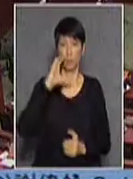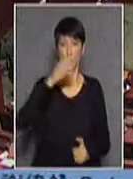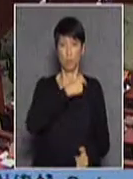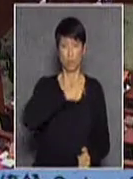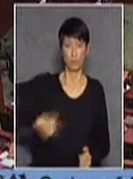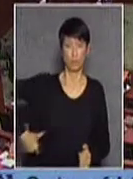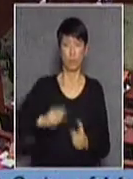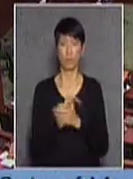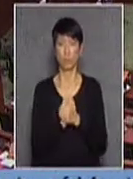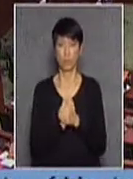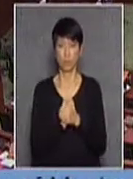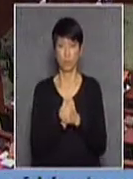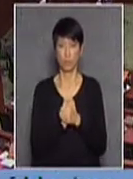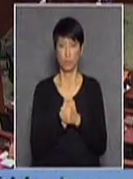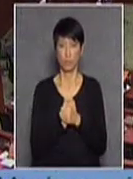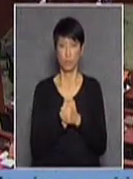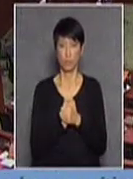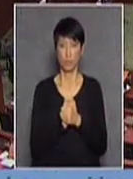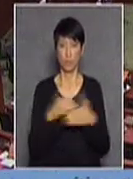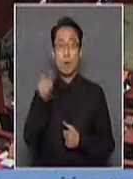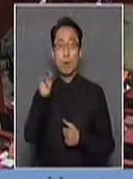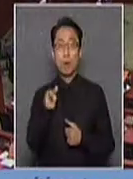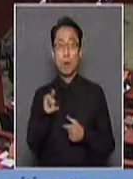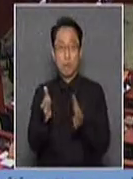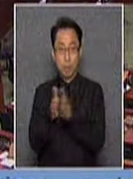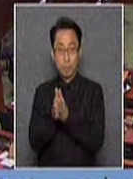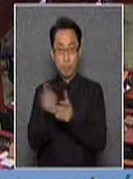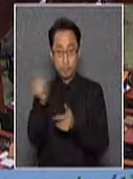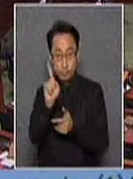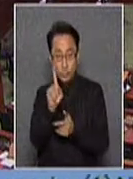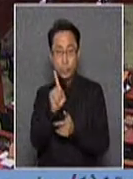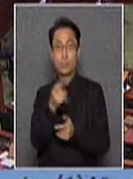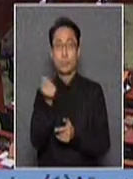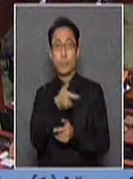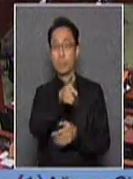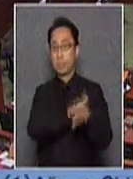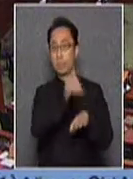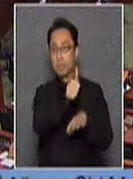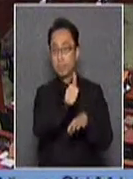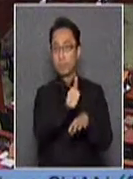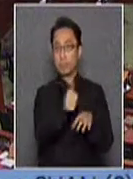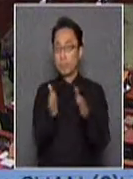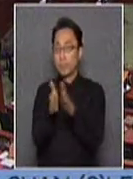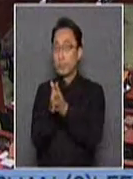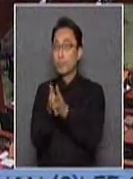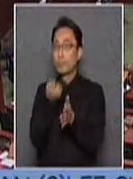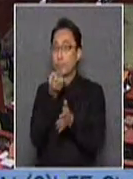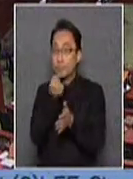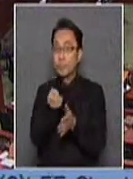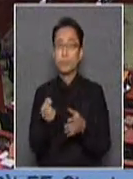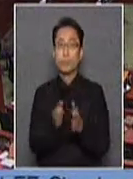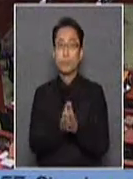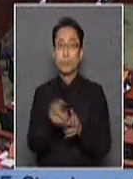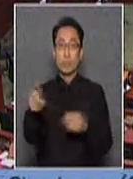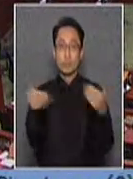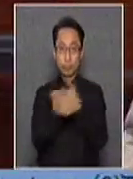都係主席，即係講搭順風車咧，冇人叻過善用家㗎啦。嗱，主席就涉及到呢個集體運輸系統咧，香港